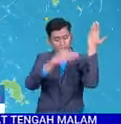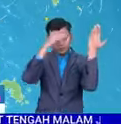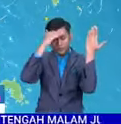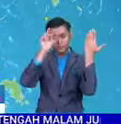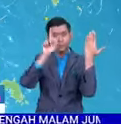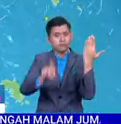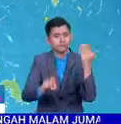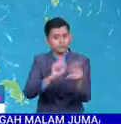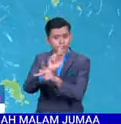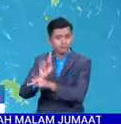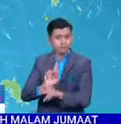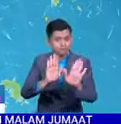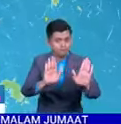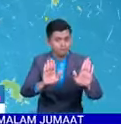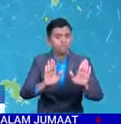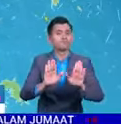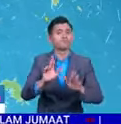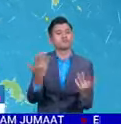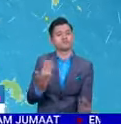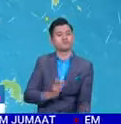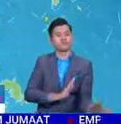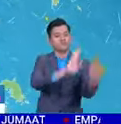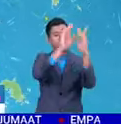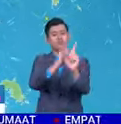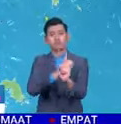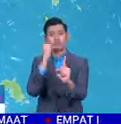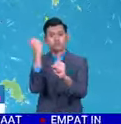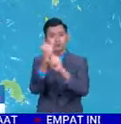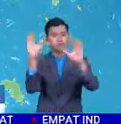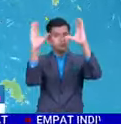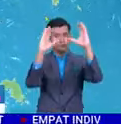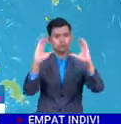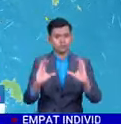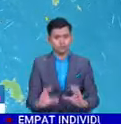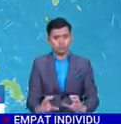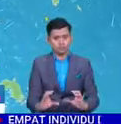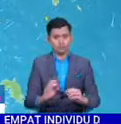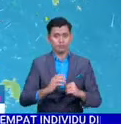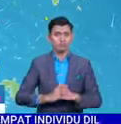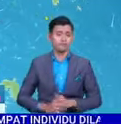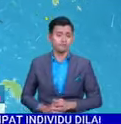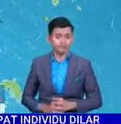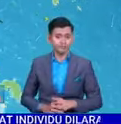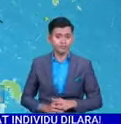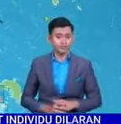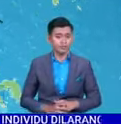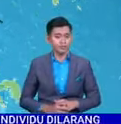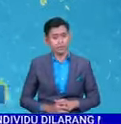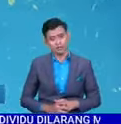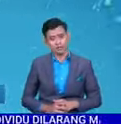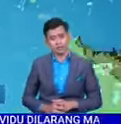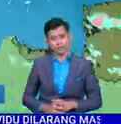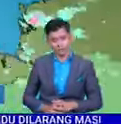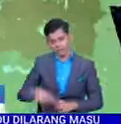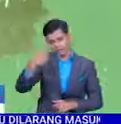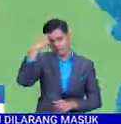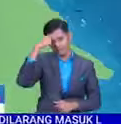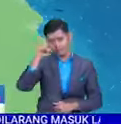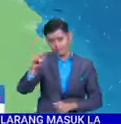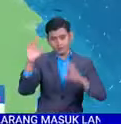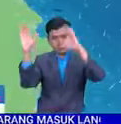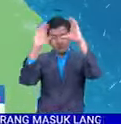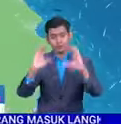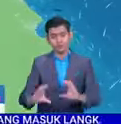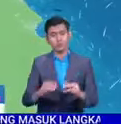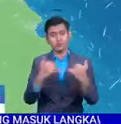mengambil langkah yang berjaga-jaga dalam menghadapi keadaan cuaca yang tidak diingini berlaku. Bagi tinjauan